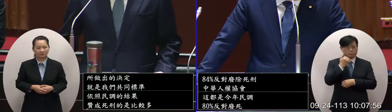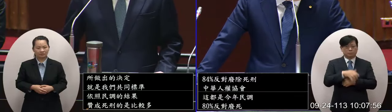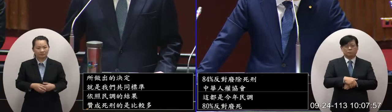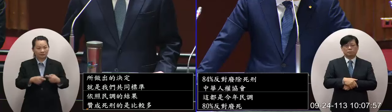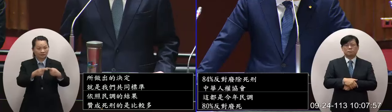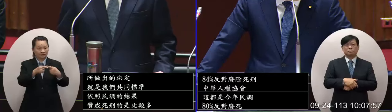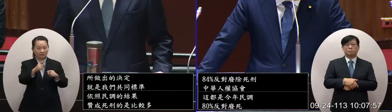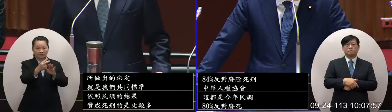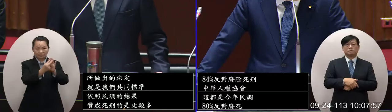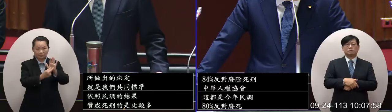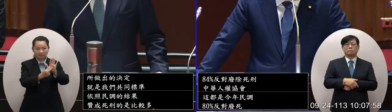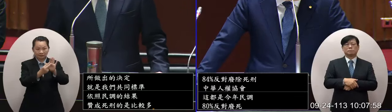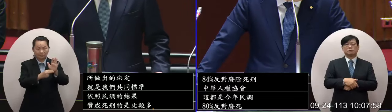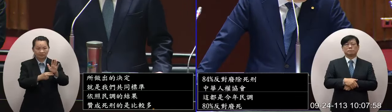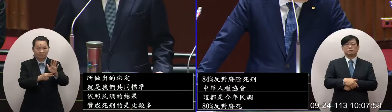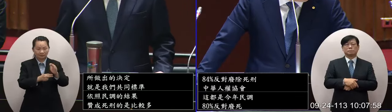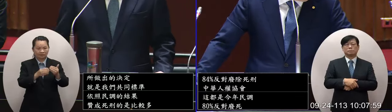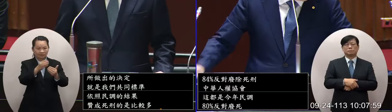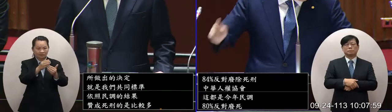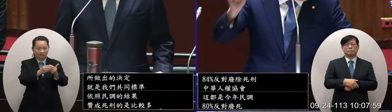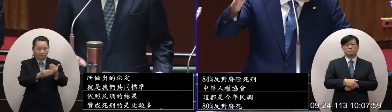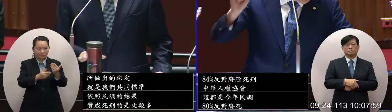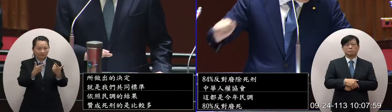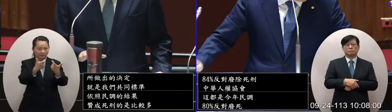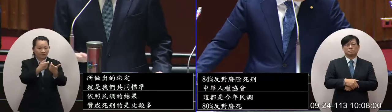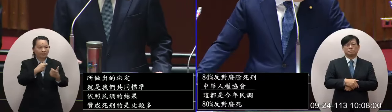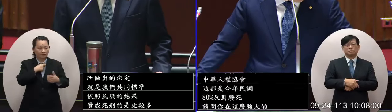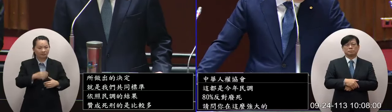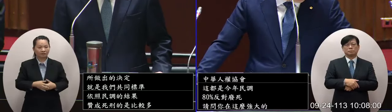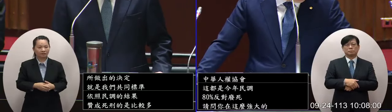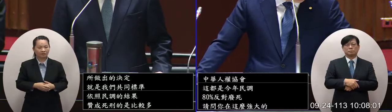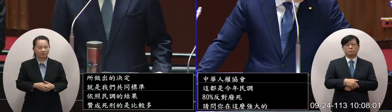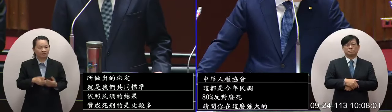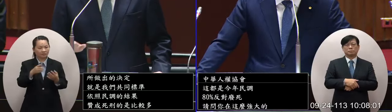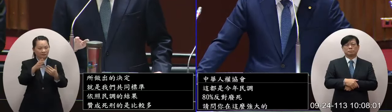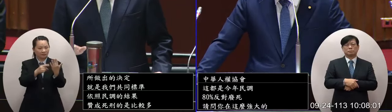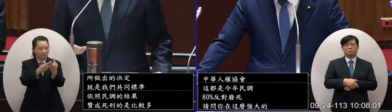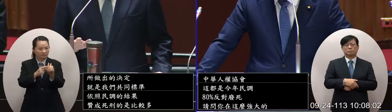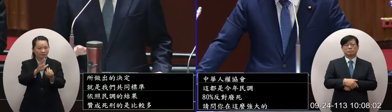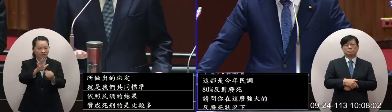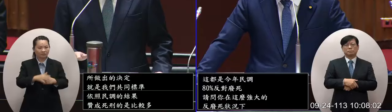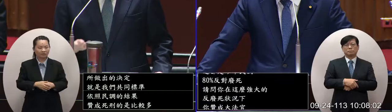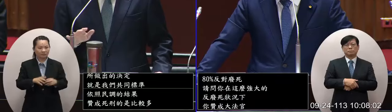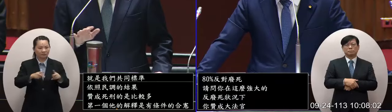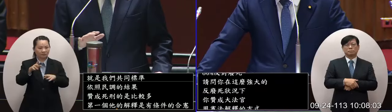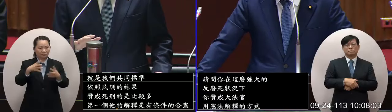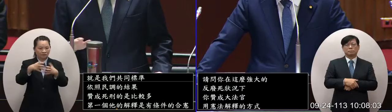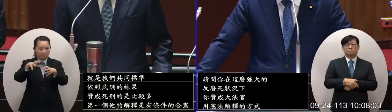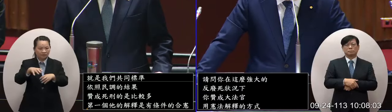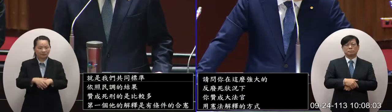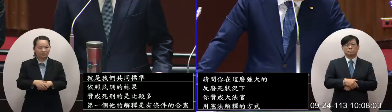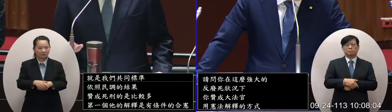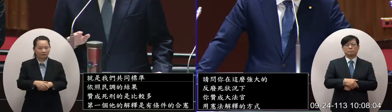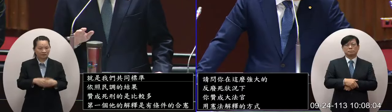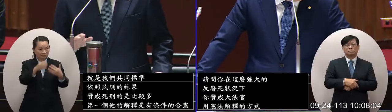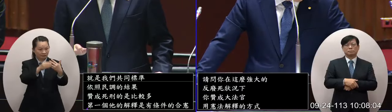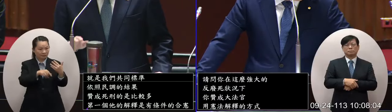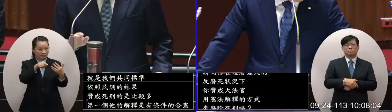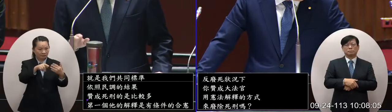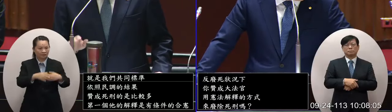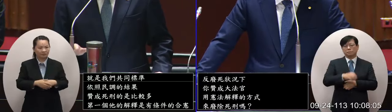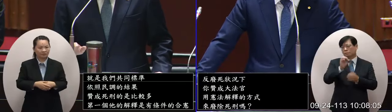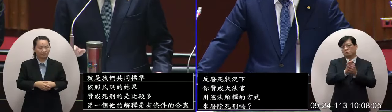他的解释是有条件的核宪， 那 下面述出了很多的条件。我们现在行政机关就在这个条件底下， 我们